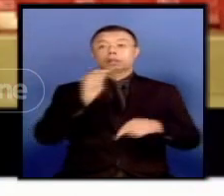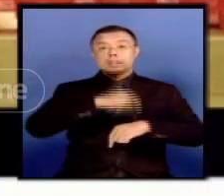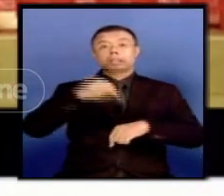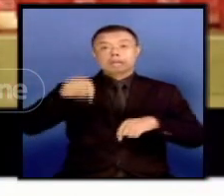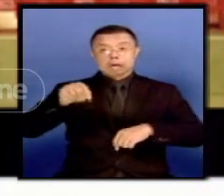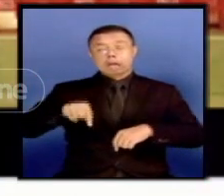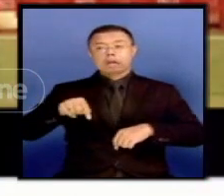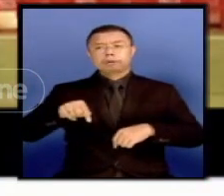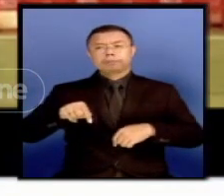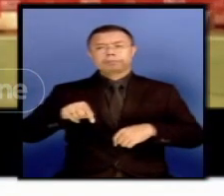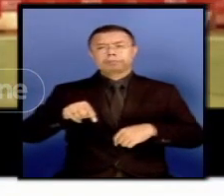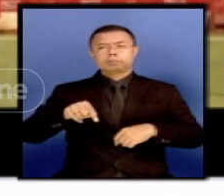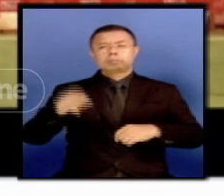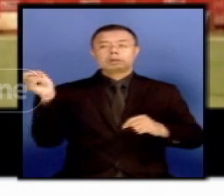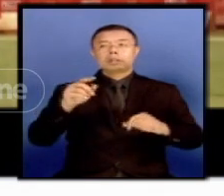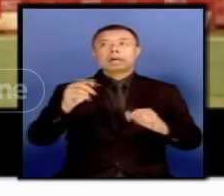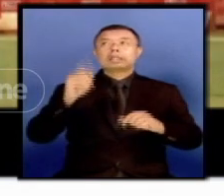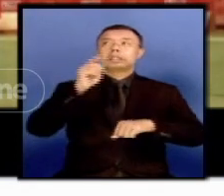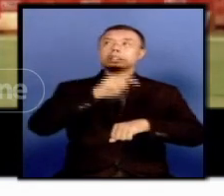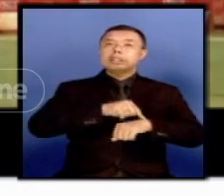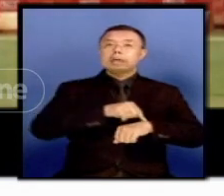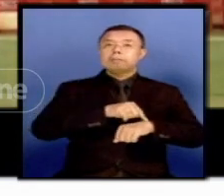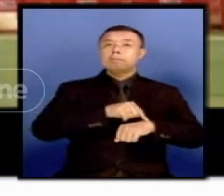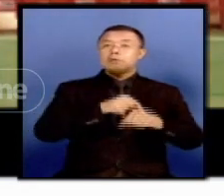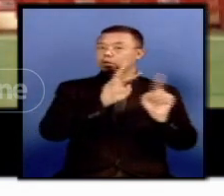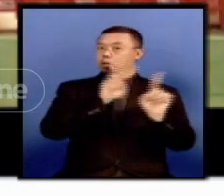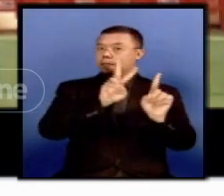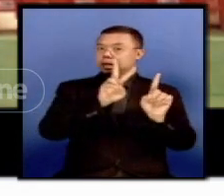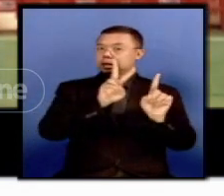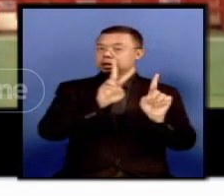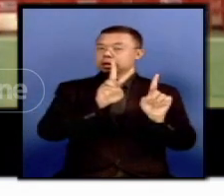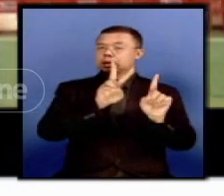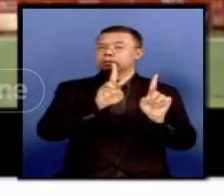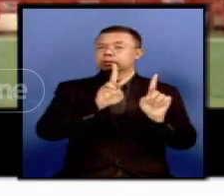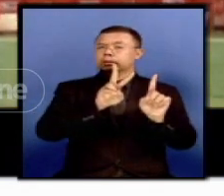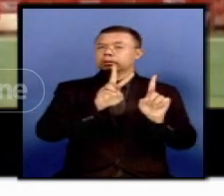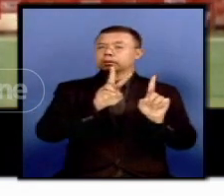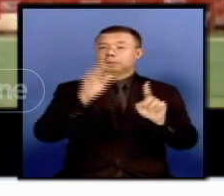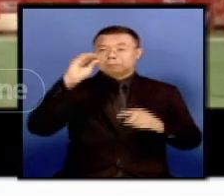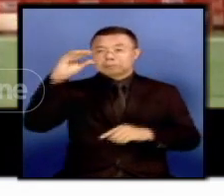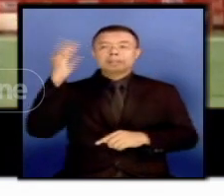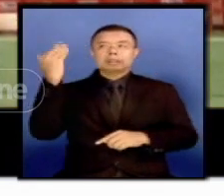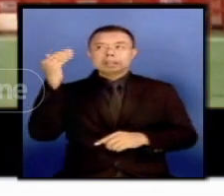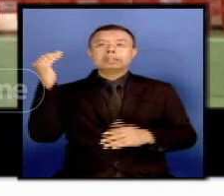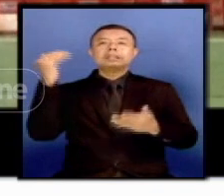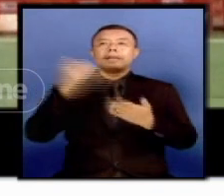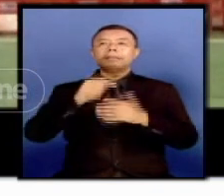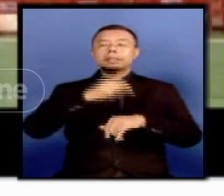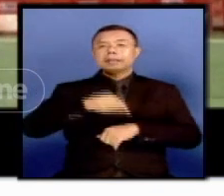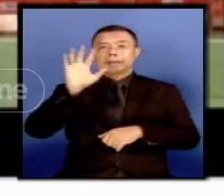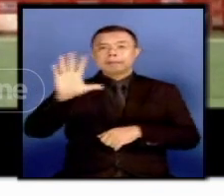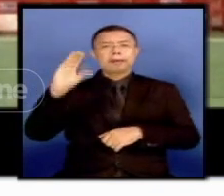ini dari pukul 00 tadi dini hari tadi sampai pukul